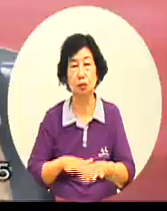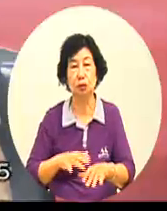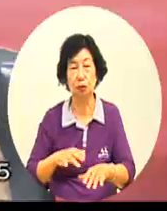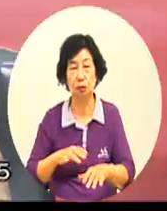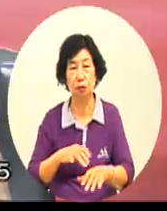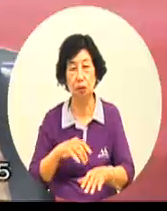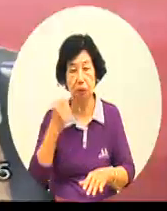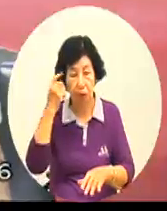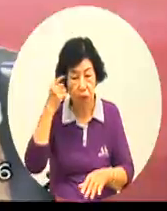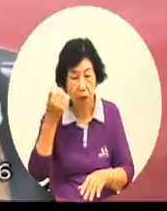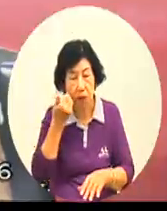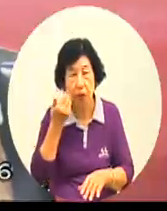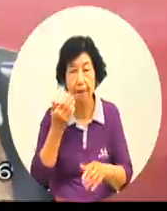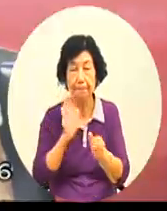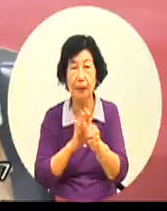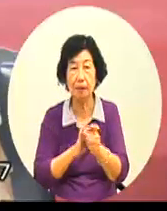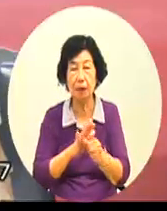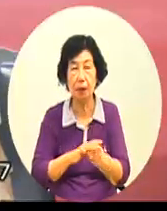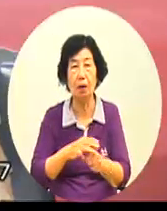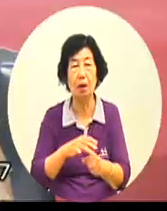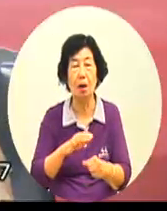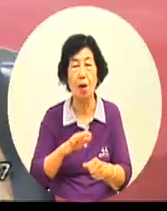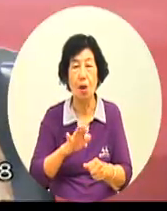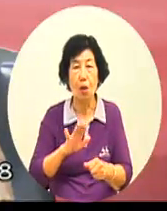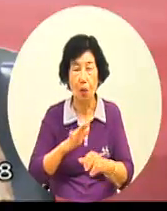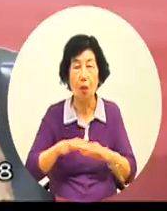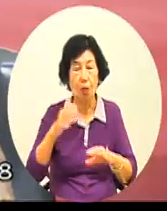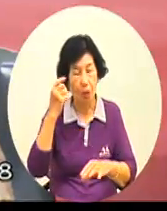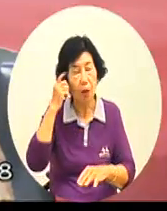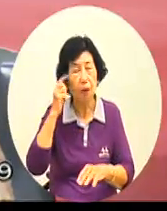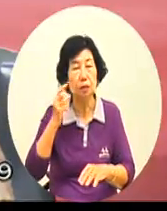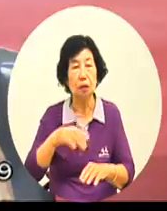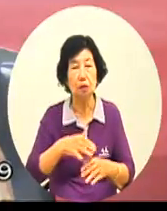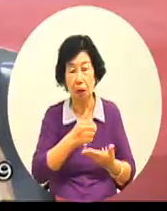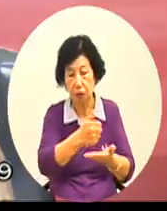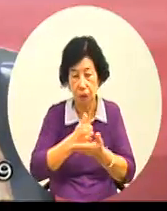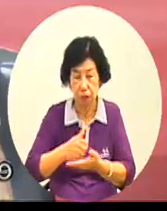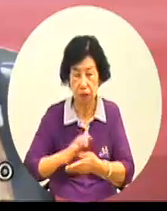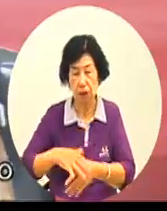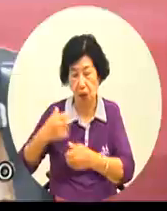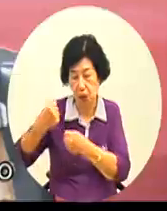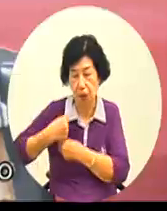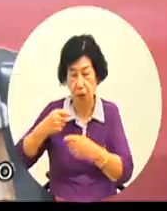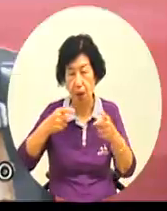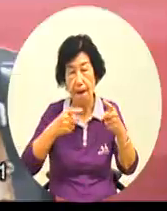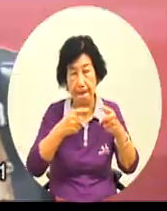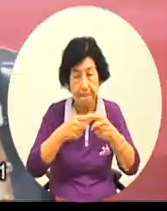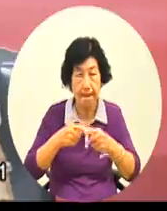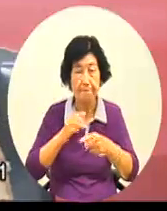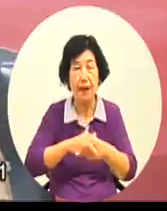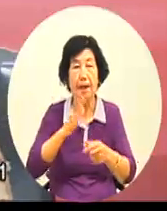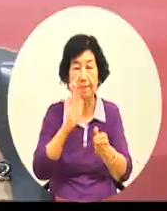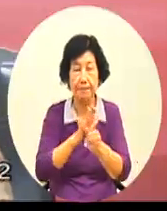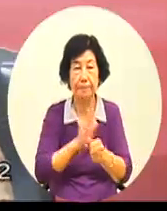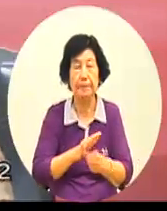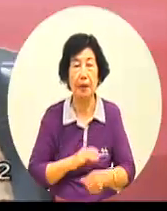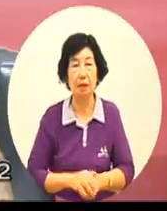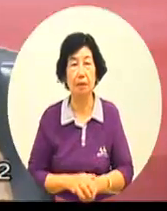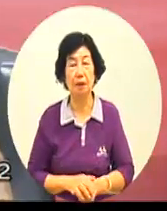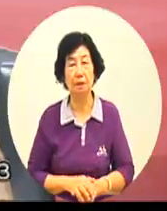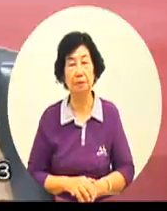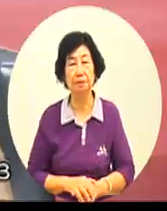啦。但是呢，我觉得对局长非常抱歉。那因为这是一个政府的决定政